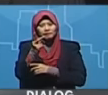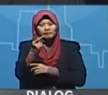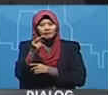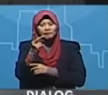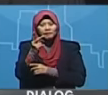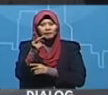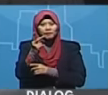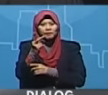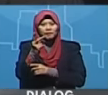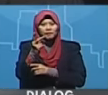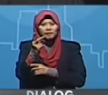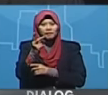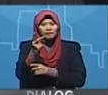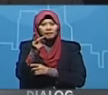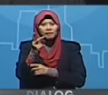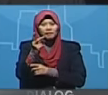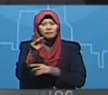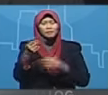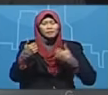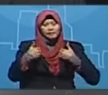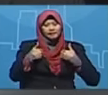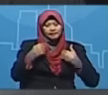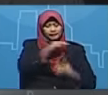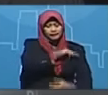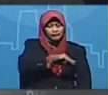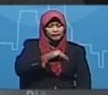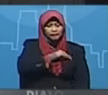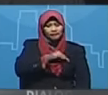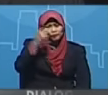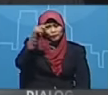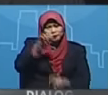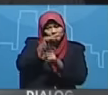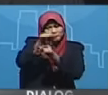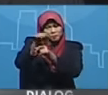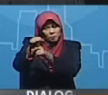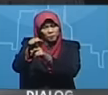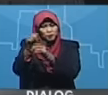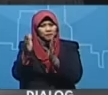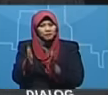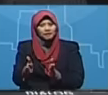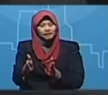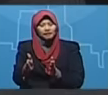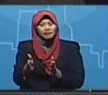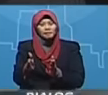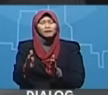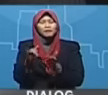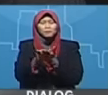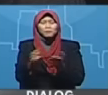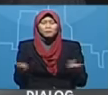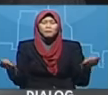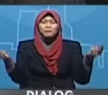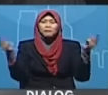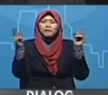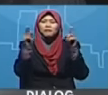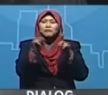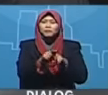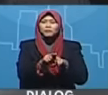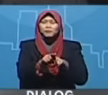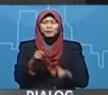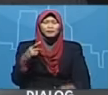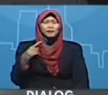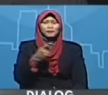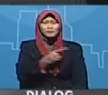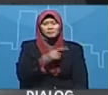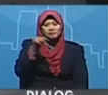oleh mereka yang ada niat uh-huh. untuk menipu dan sebagainya tu. Jadi perkara ini berlaku dan kita sentiasa